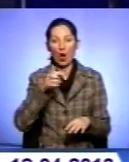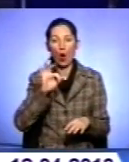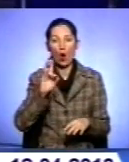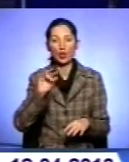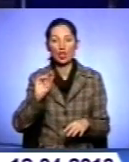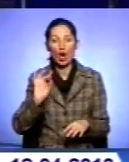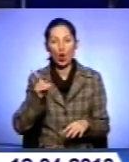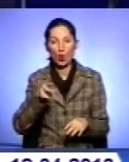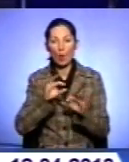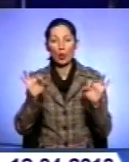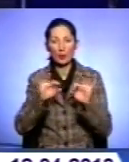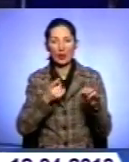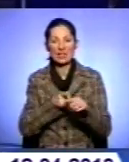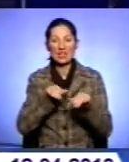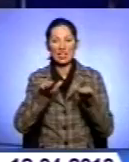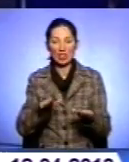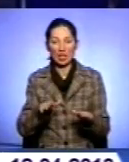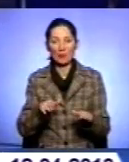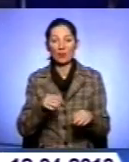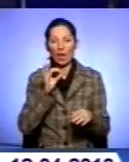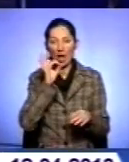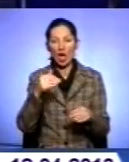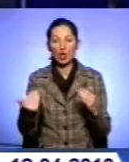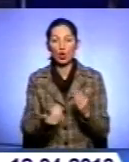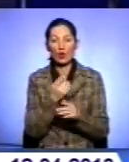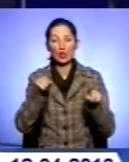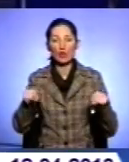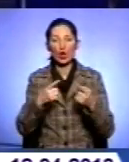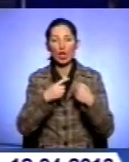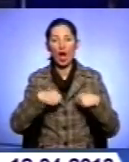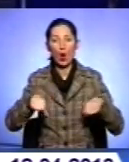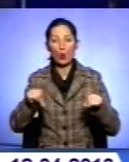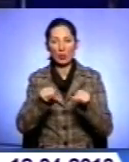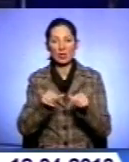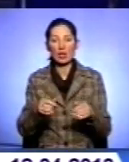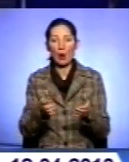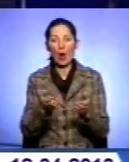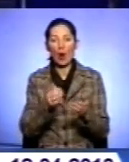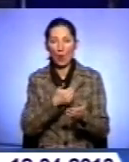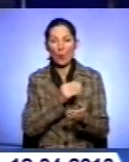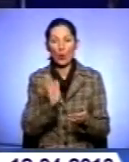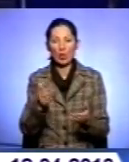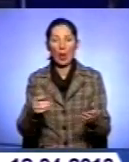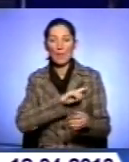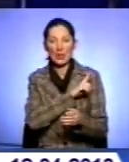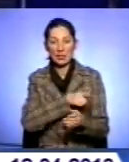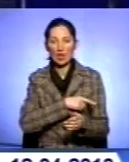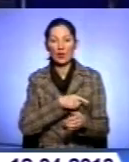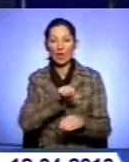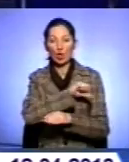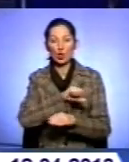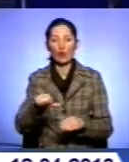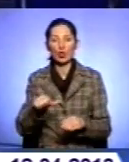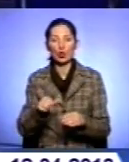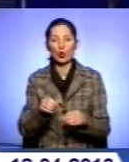під час брифінгу. Каже, новостворена комісія покликана підсилити зовнішню політику нашої країни та спростити шлях